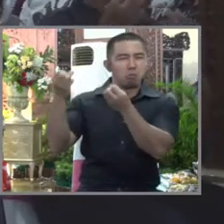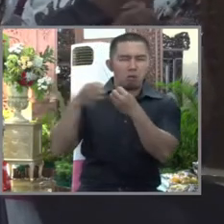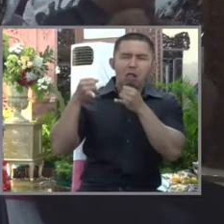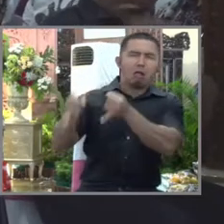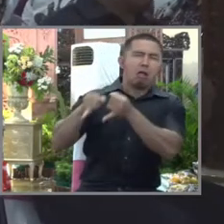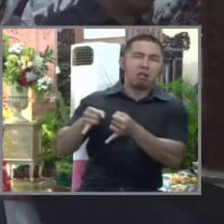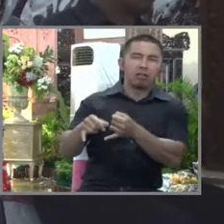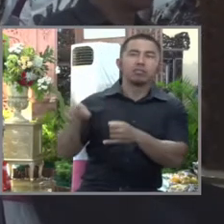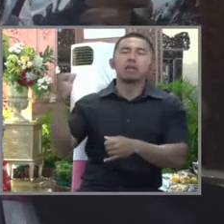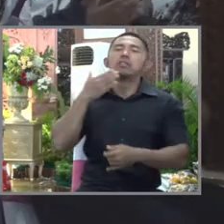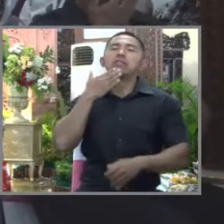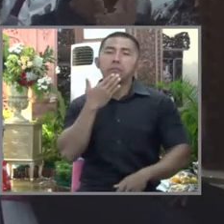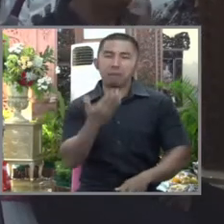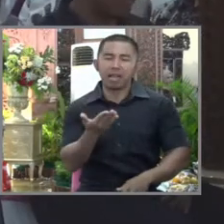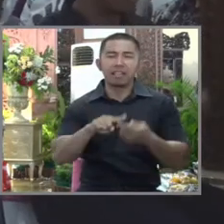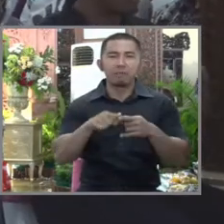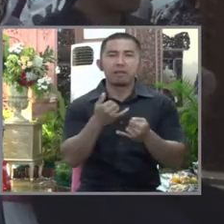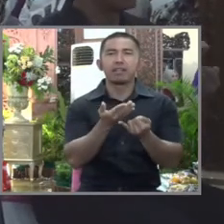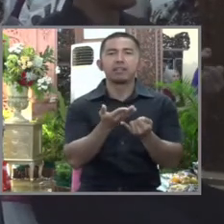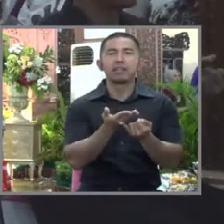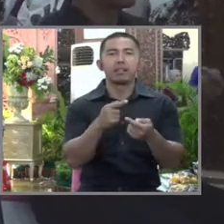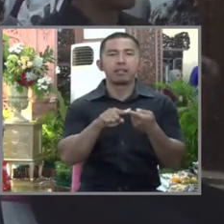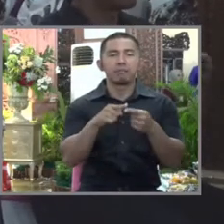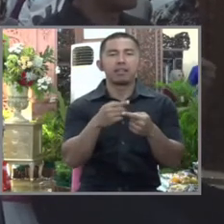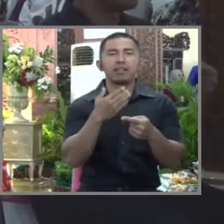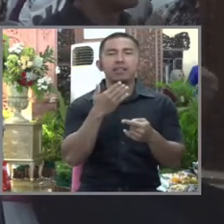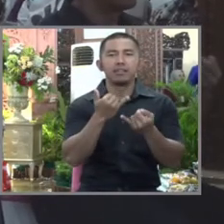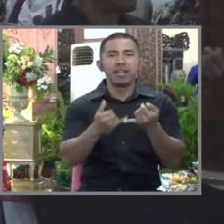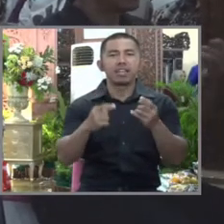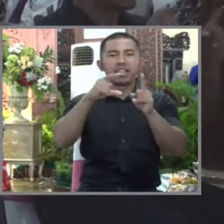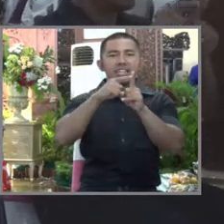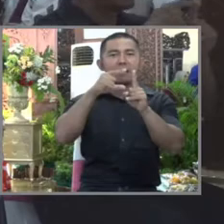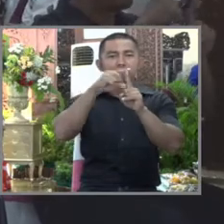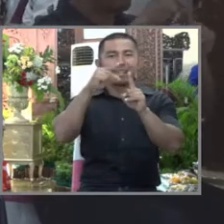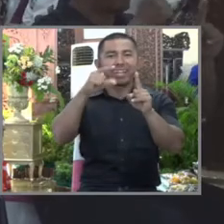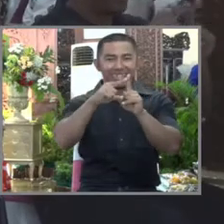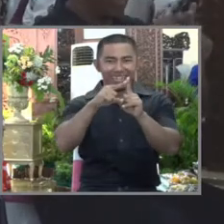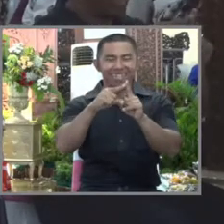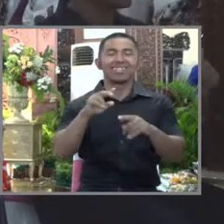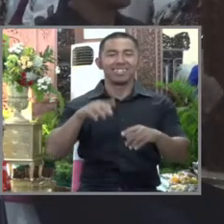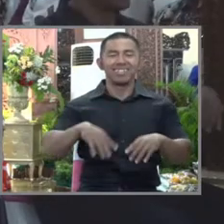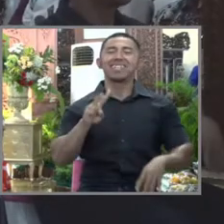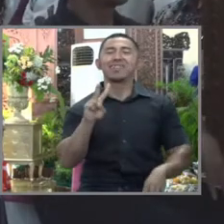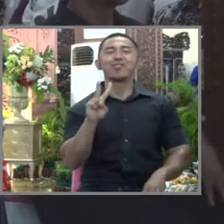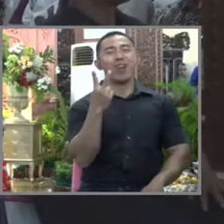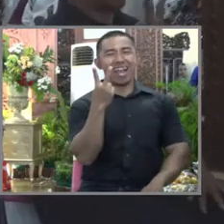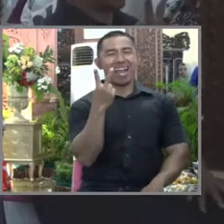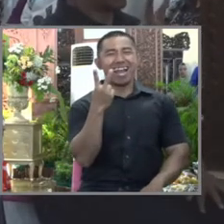terima kasih ini kawan-kawan dari DPRD, kali kedua kita musrenbang ya.